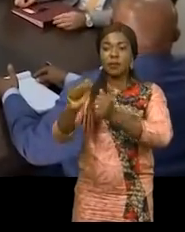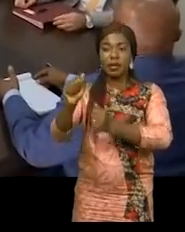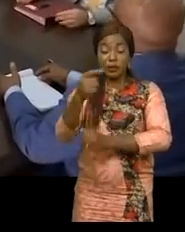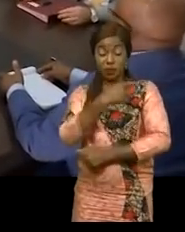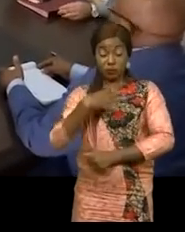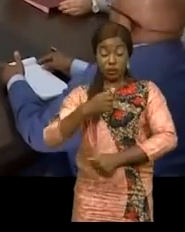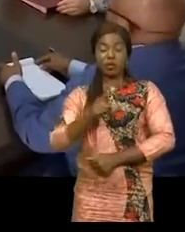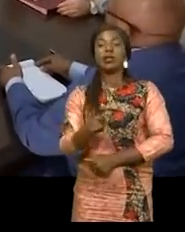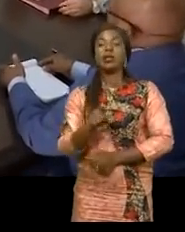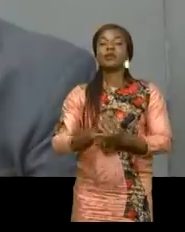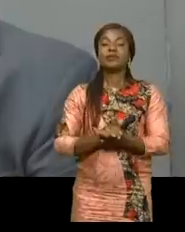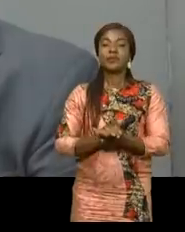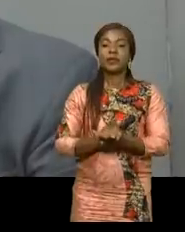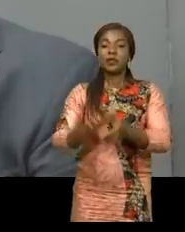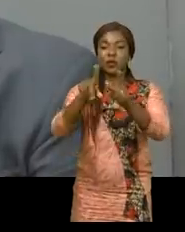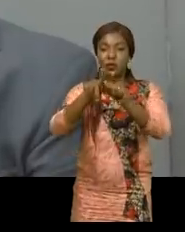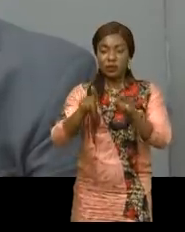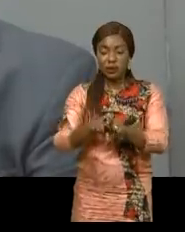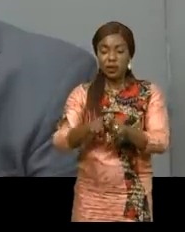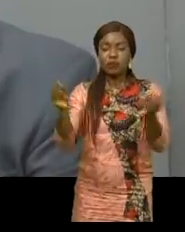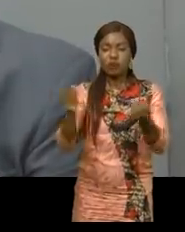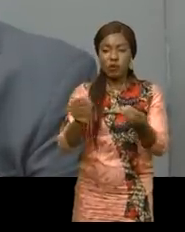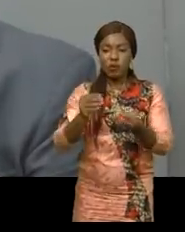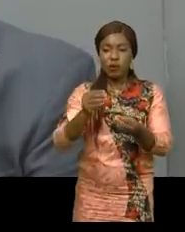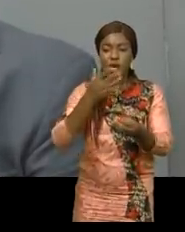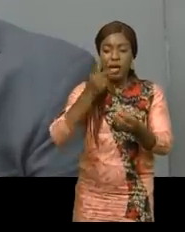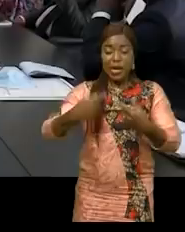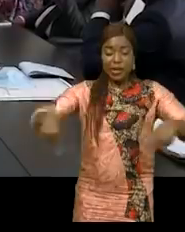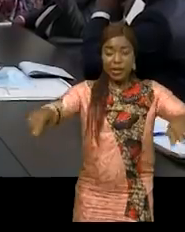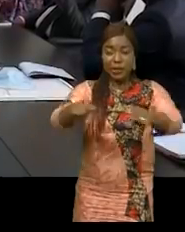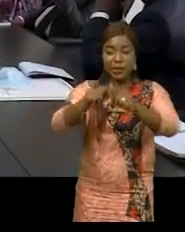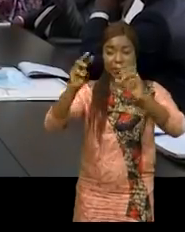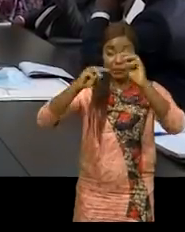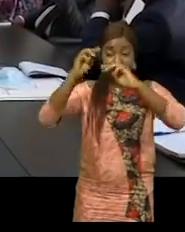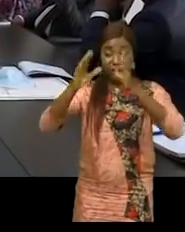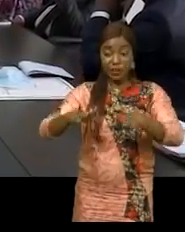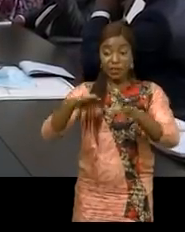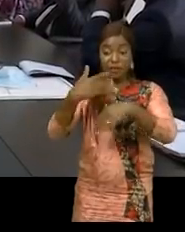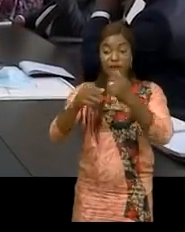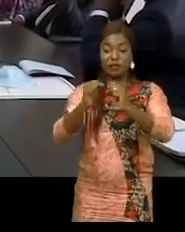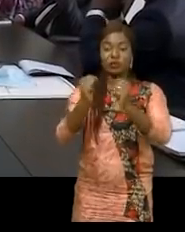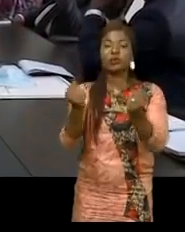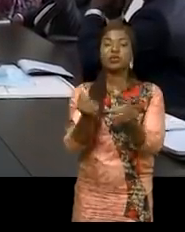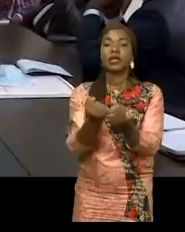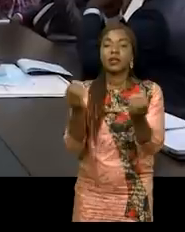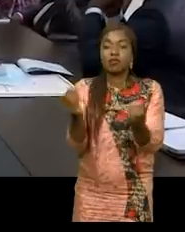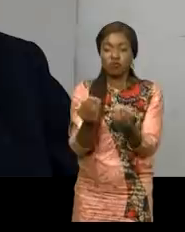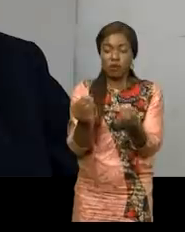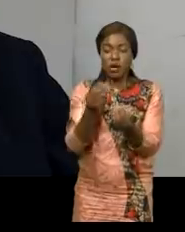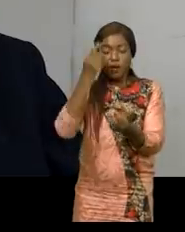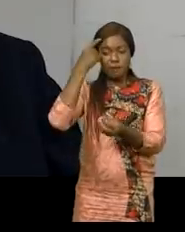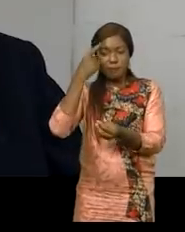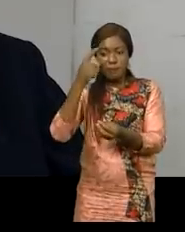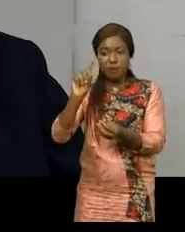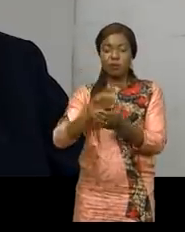barreira alvaro philippe et s'est tenue dans la grande salle de réunion du ministère des affaires sociales action humanitaire et solidarité nationale